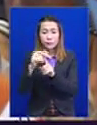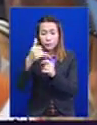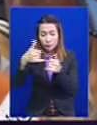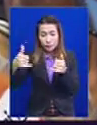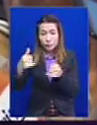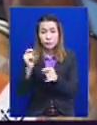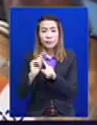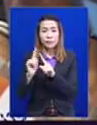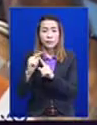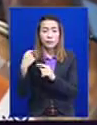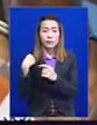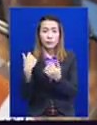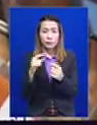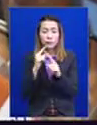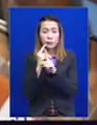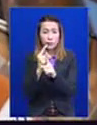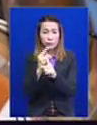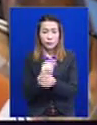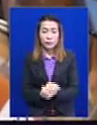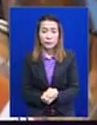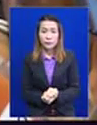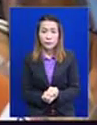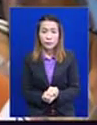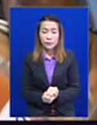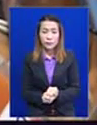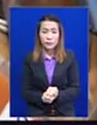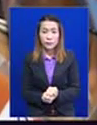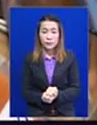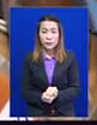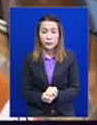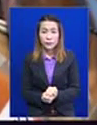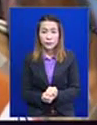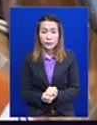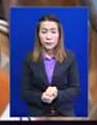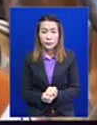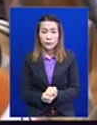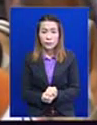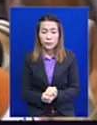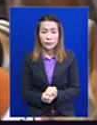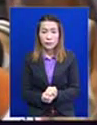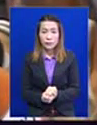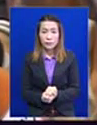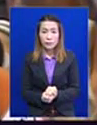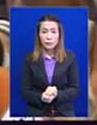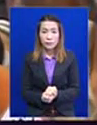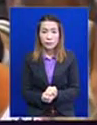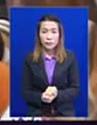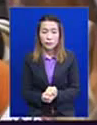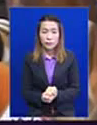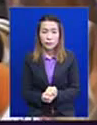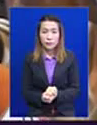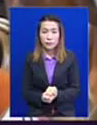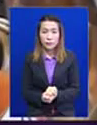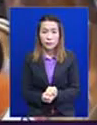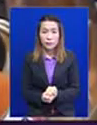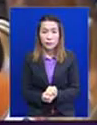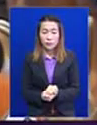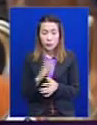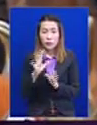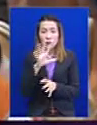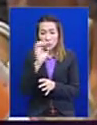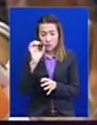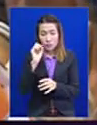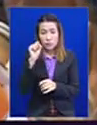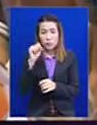อย่างเป็นอย่างน้อย คร ับ แต่ว่าสุดท้ายก็ต้อง2สัปดาห์2ใน3ซึ่งก็จะต้อง500คน ก็ต้อง500คน